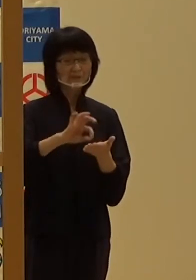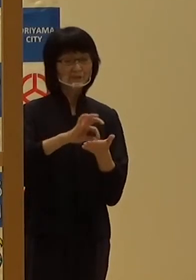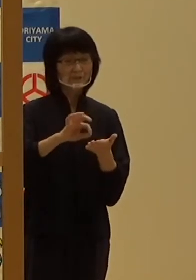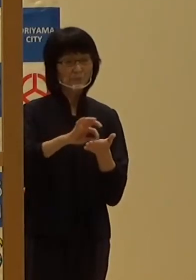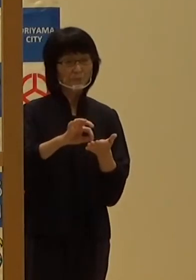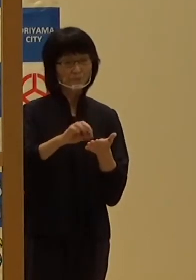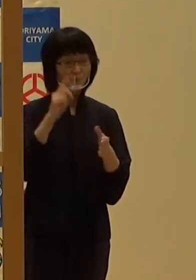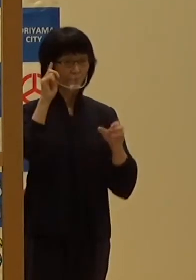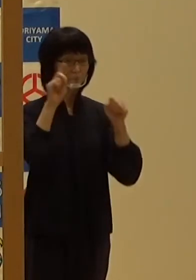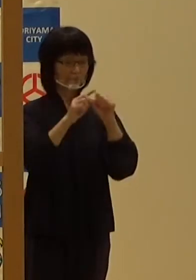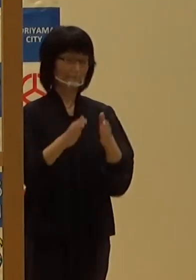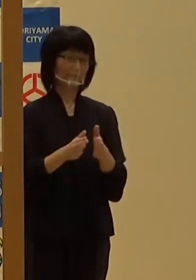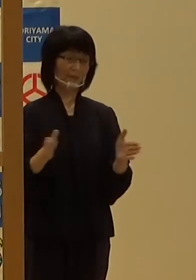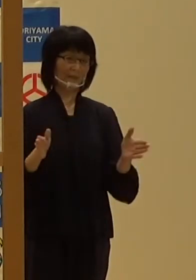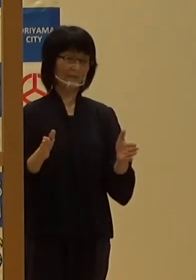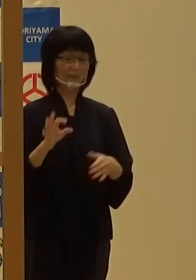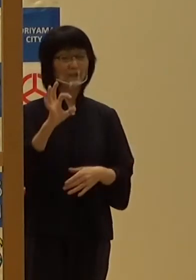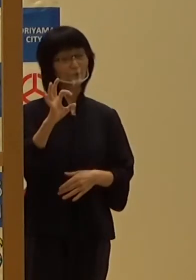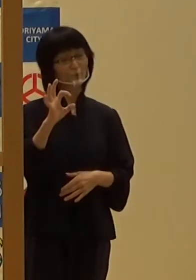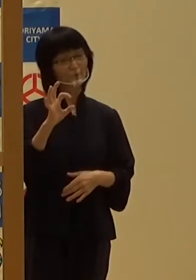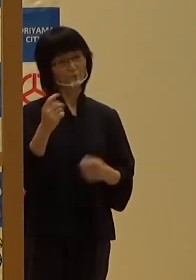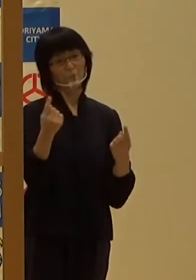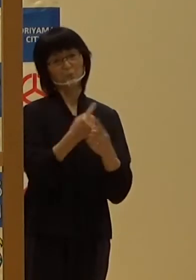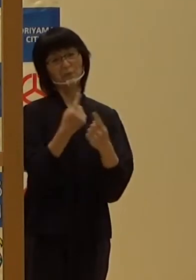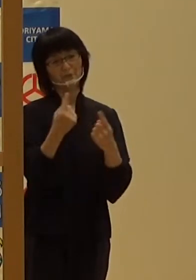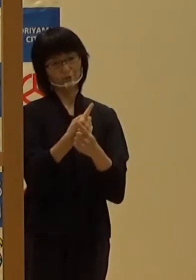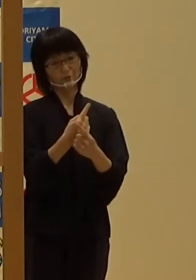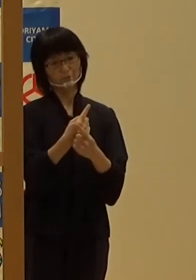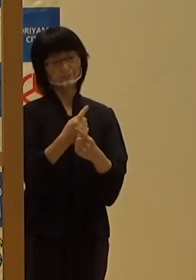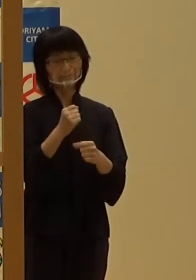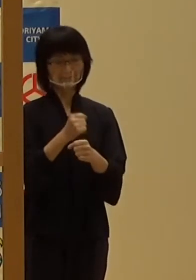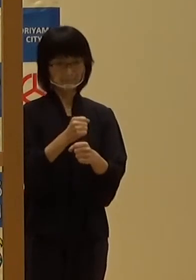修などを実施していただくほか、